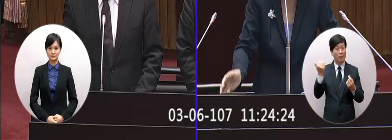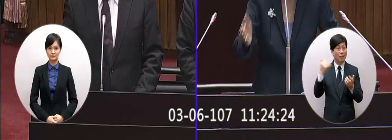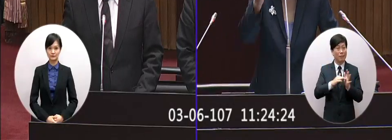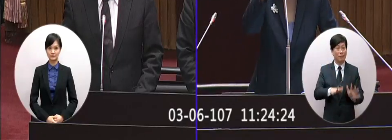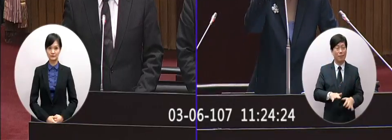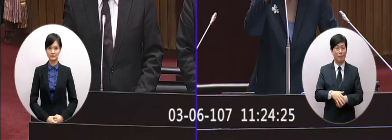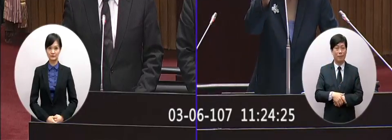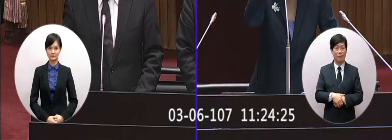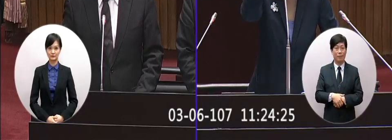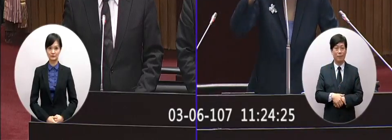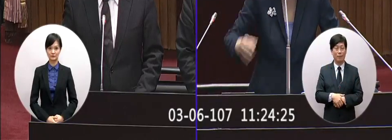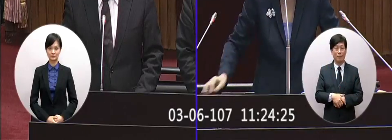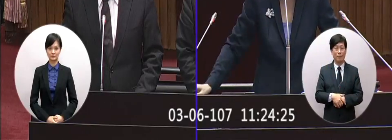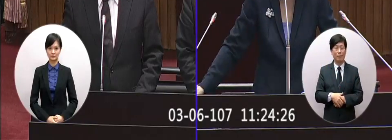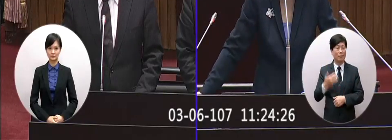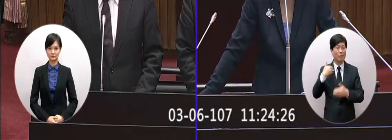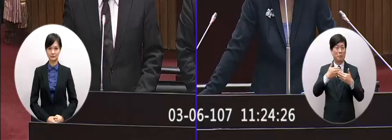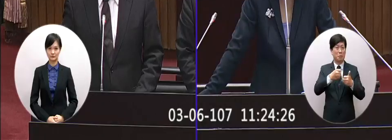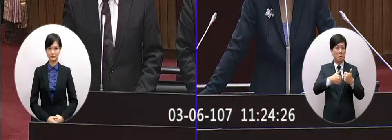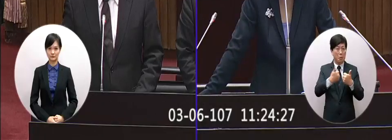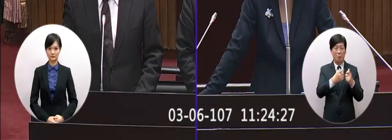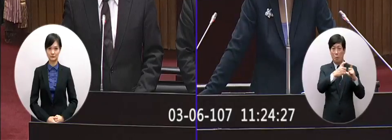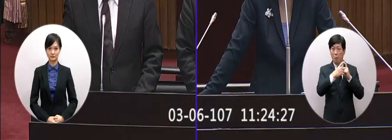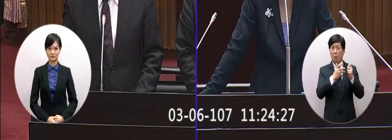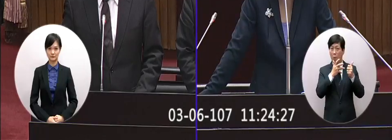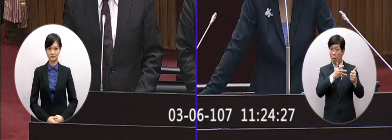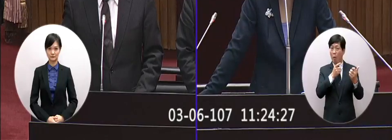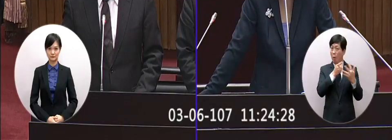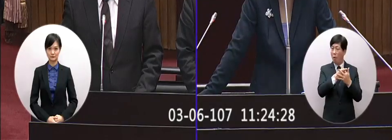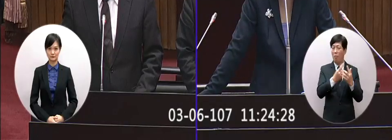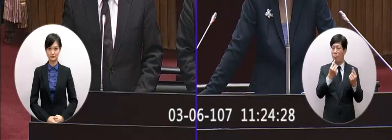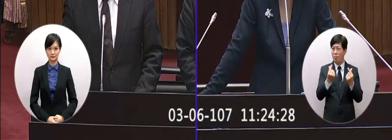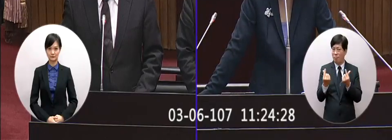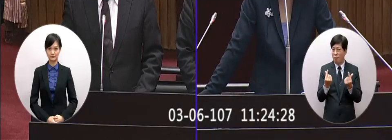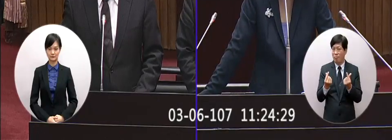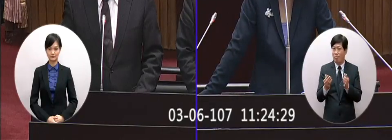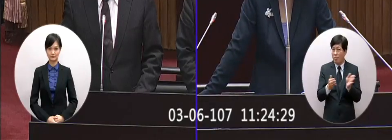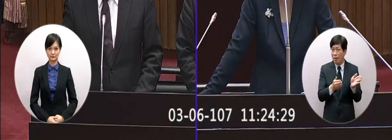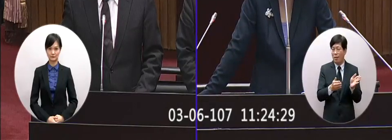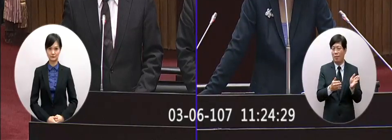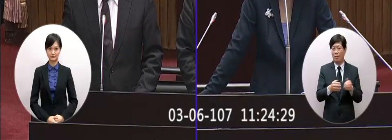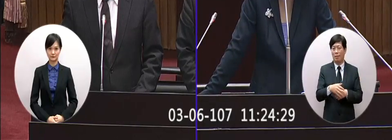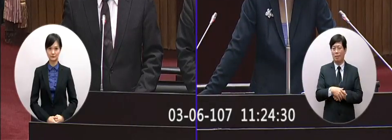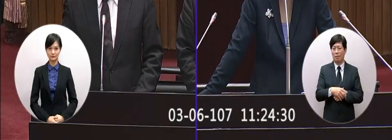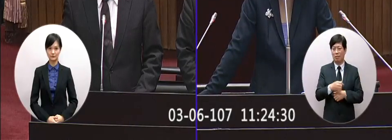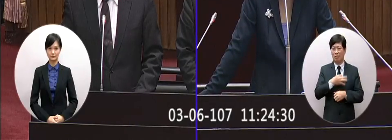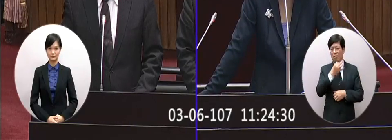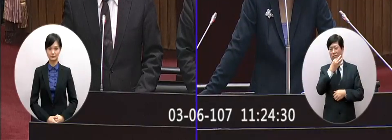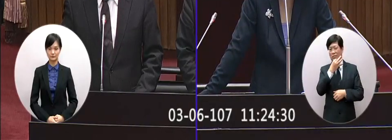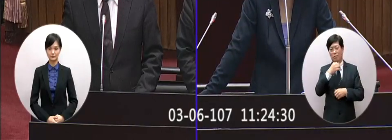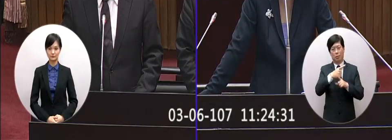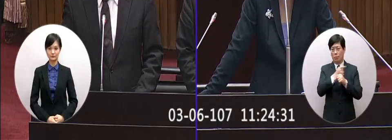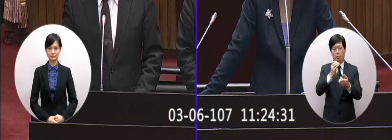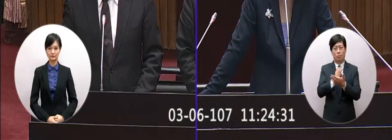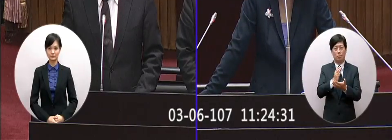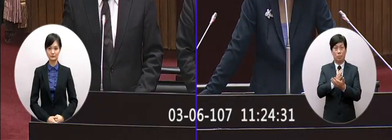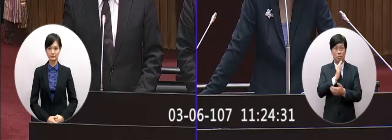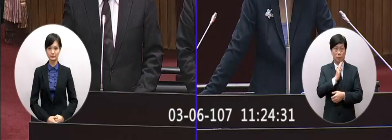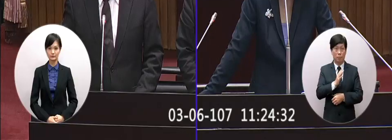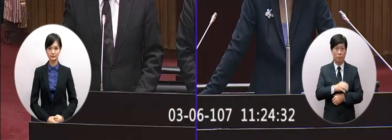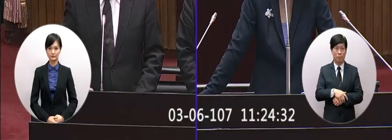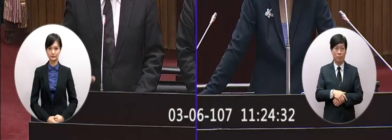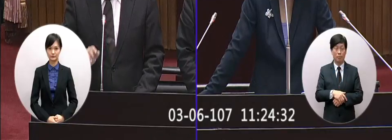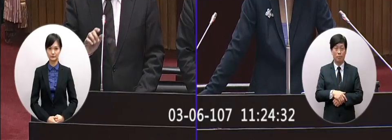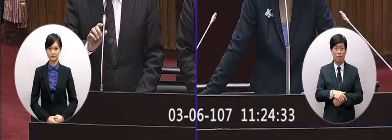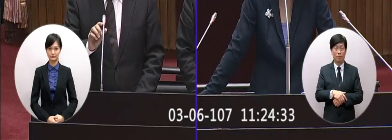现在，从这个陆委会的回应当中嘛，显然是比较是采取一些比较敏感的部分采取禁止的方式，对不